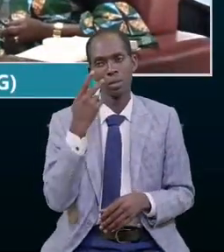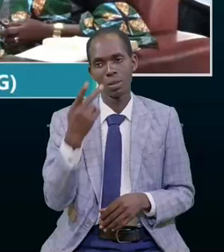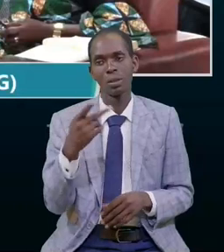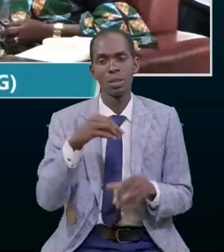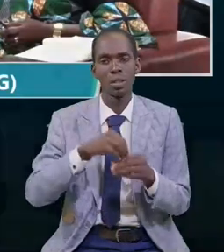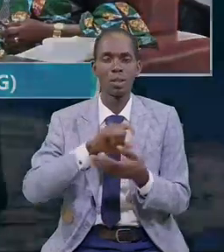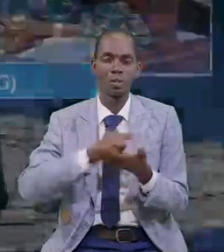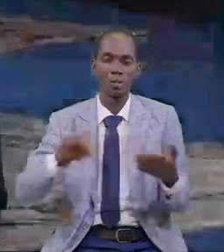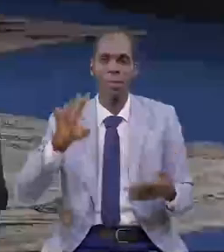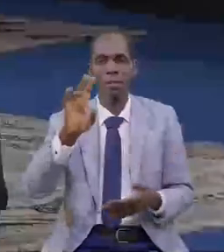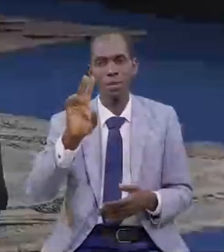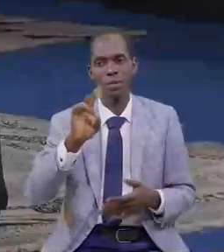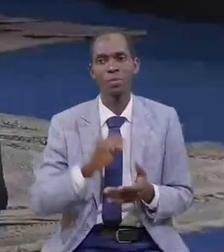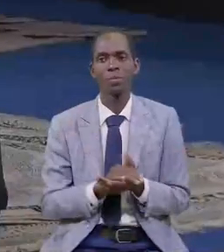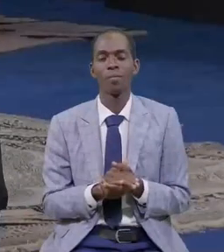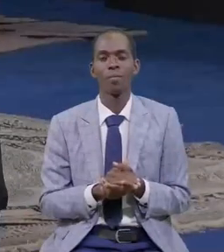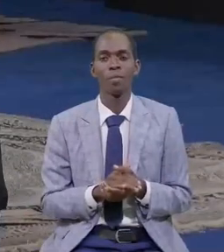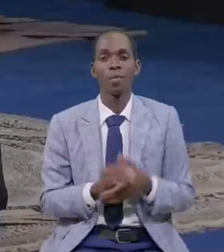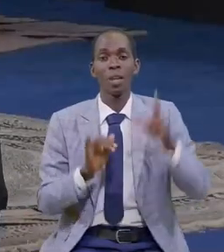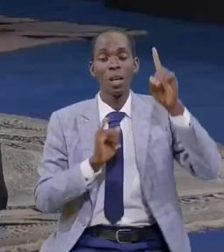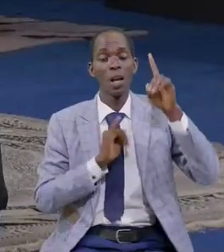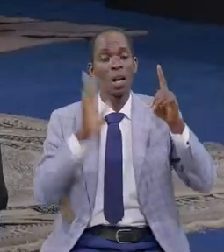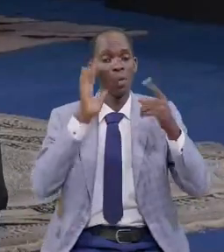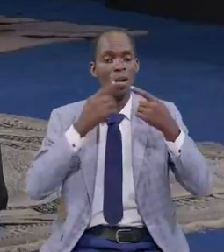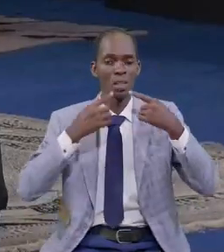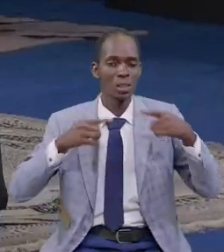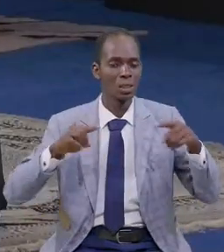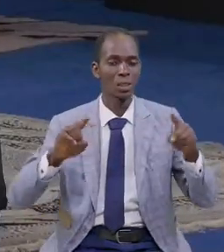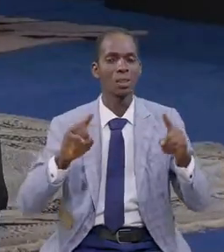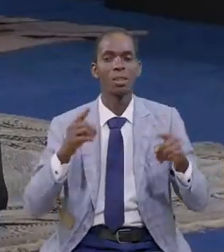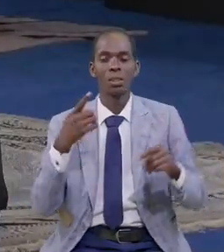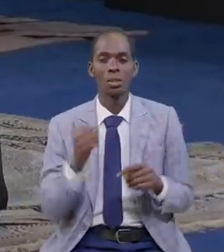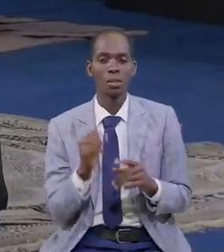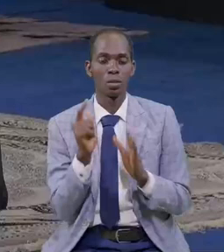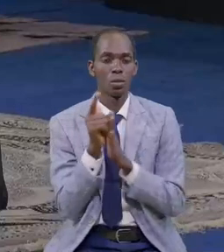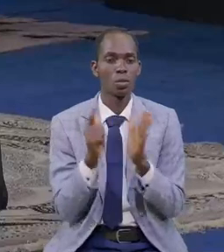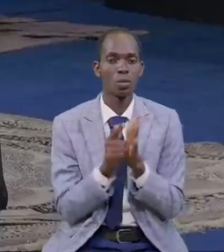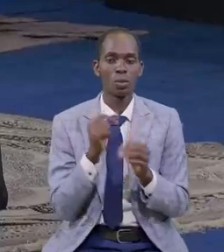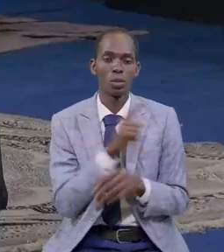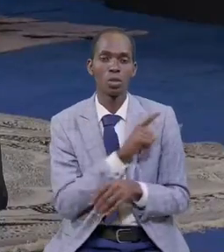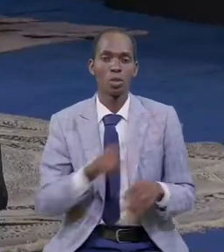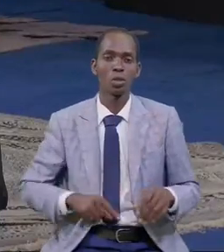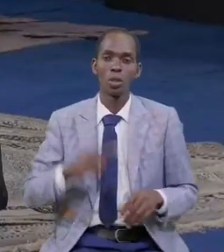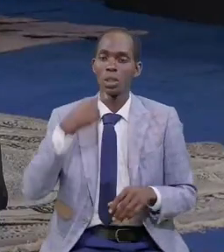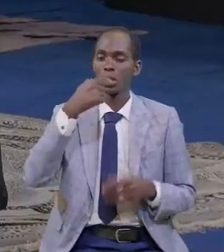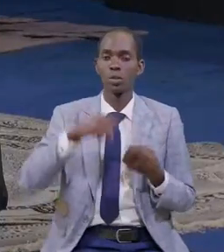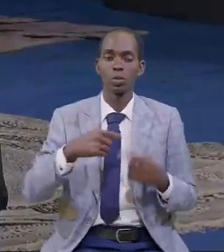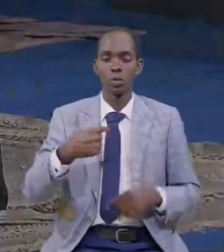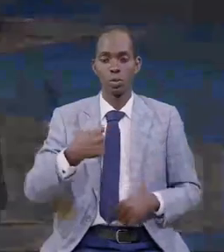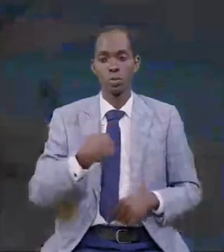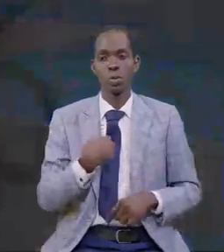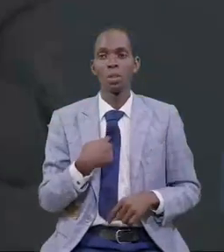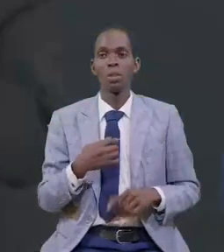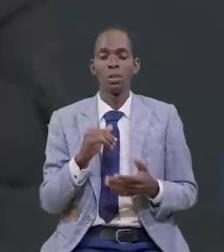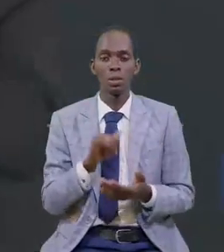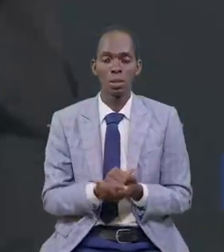verset 7 et 10 je publierai le décret l'éternel m'a dit tu es